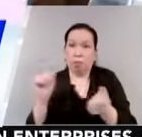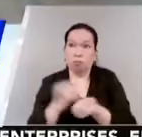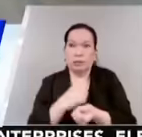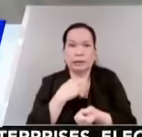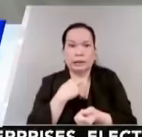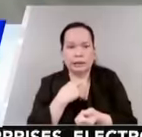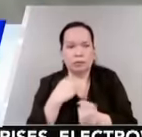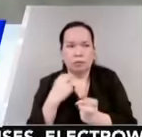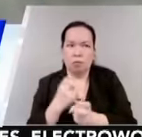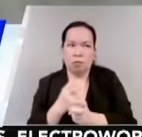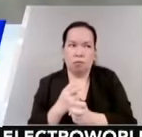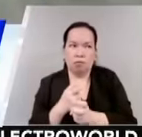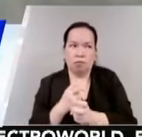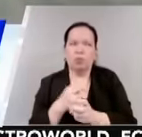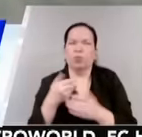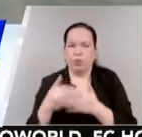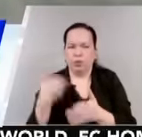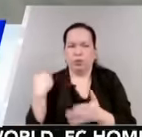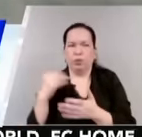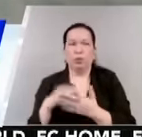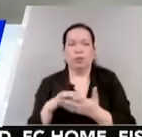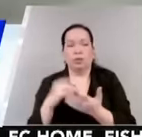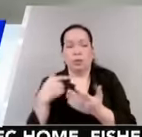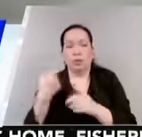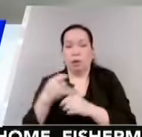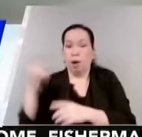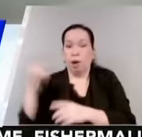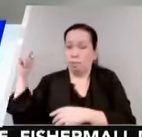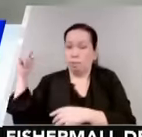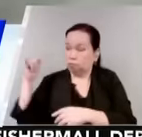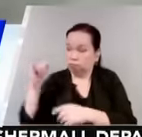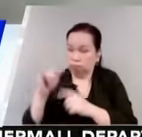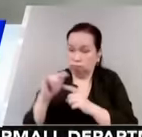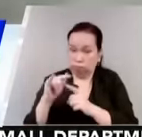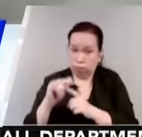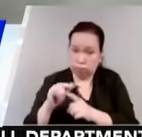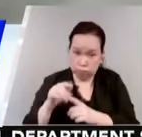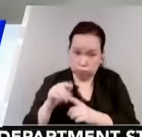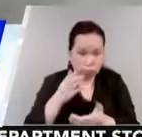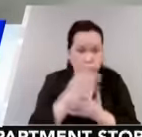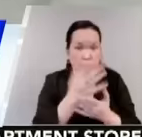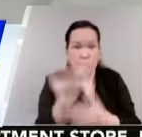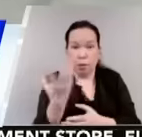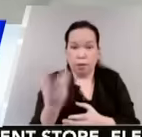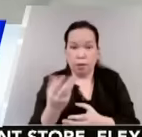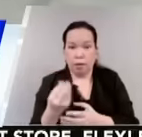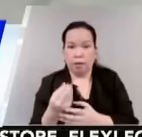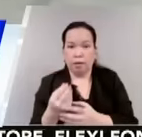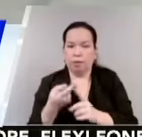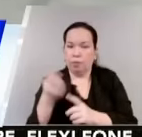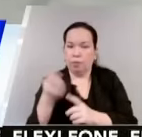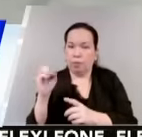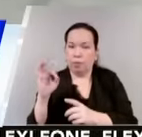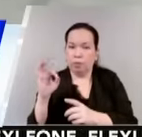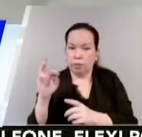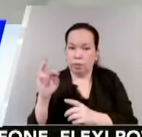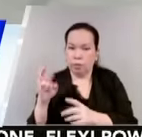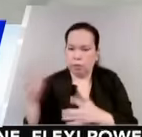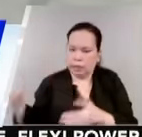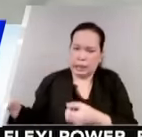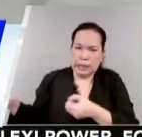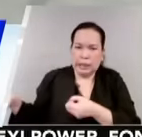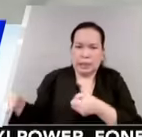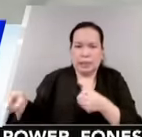na. Mula airport naman ay dumiretso rito ang balikbayang si Nursi. Bit-bit ang mga bagahe pa uwi sa Calatrava, Romblon. ayaw din